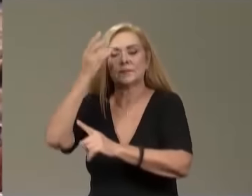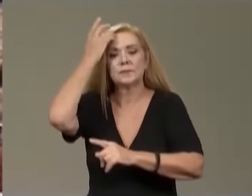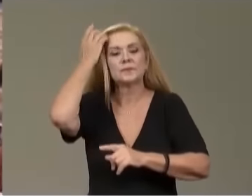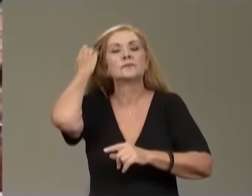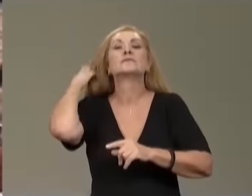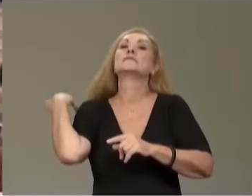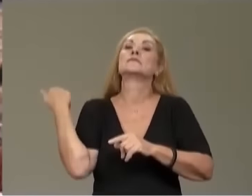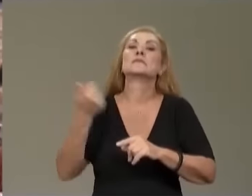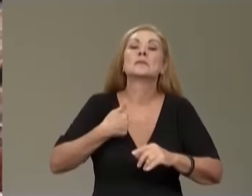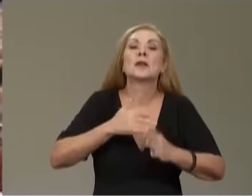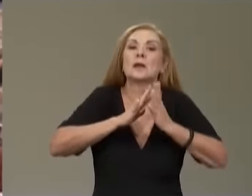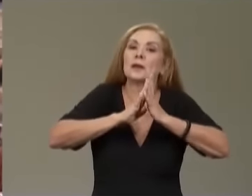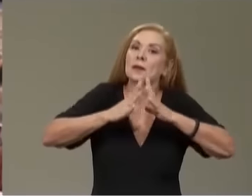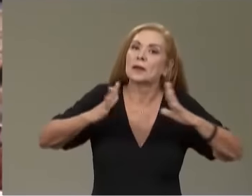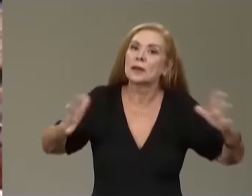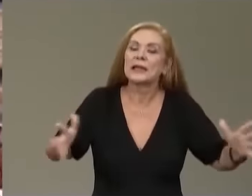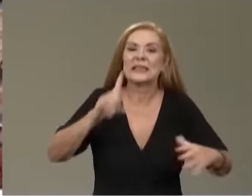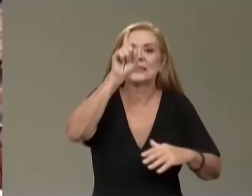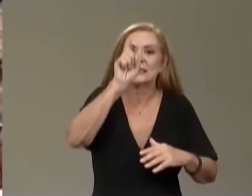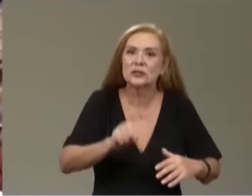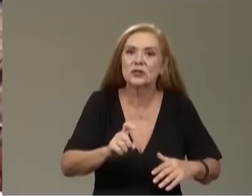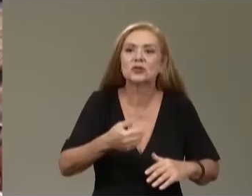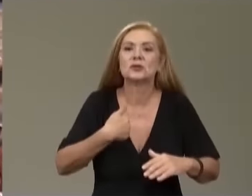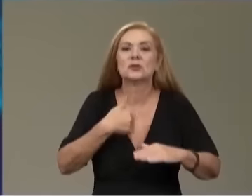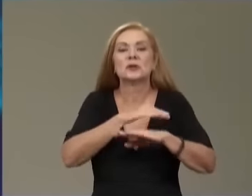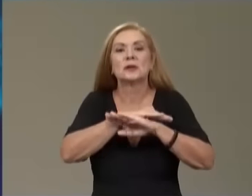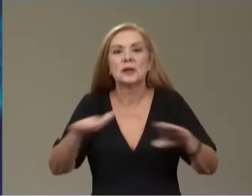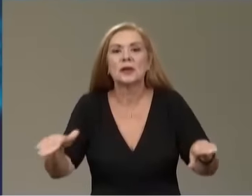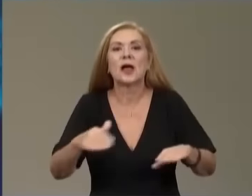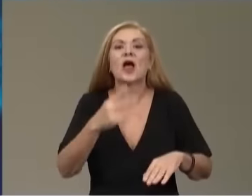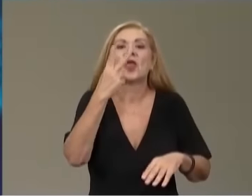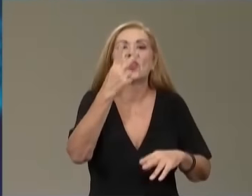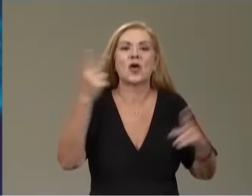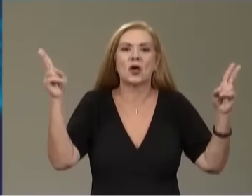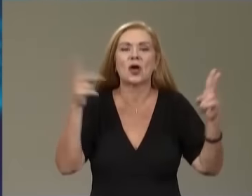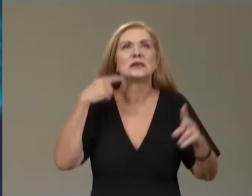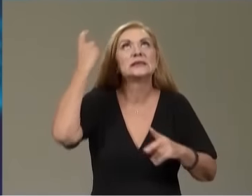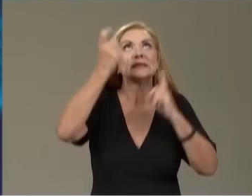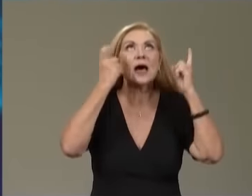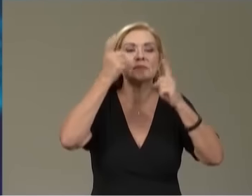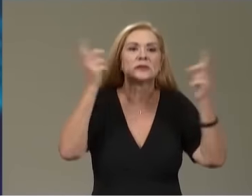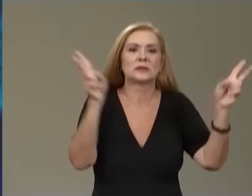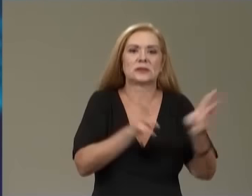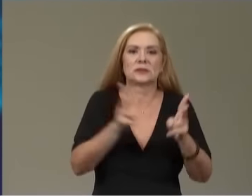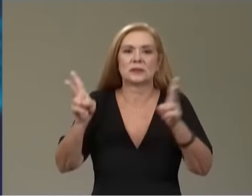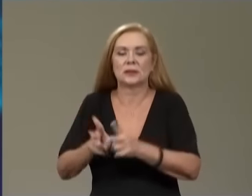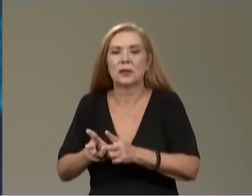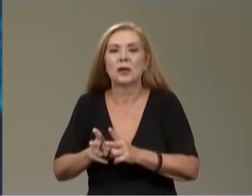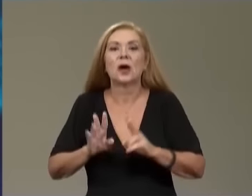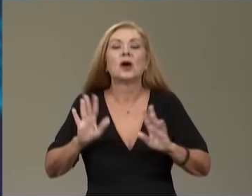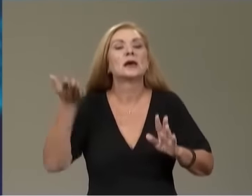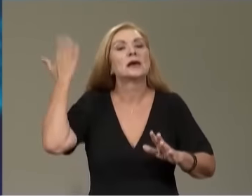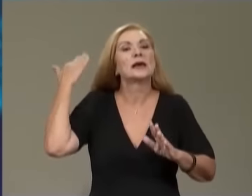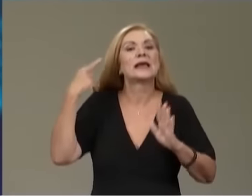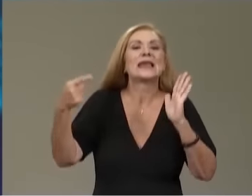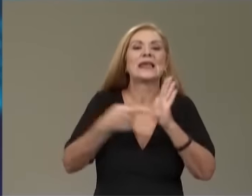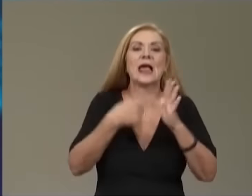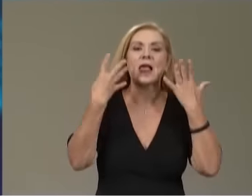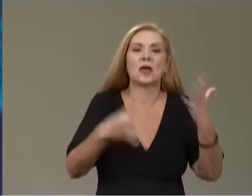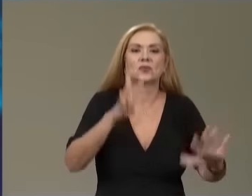Κυρίες και κύριοι, μακρηγόρησα ίσως, αλλά κλείνω με δύο σύντομες σκέψεις. Όταν το